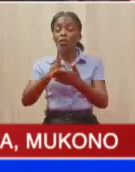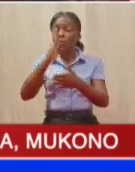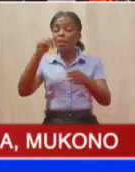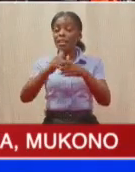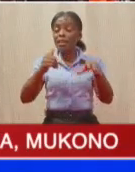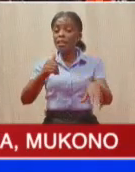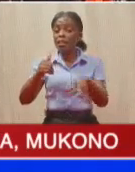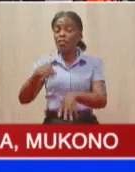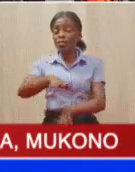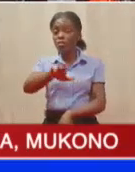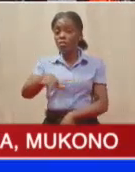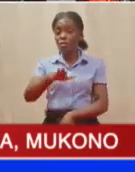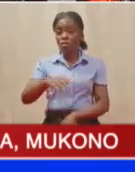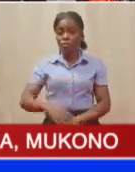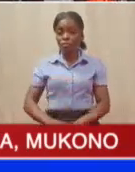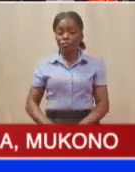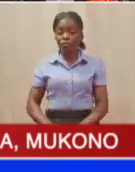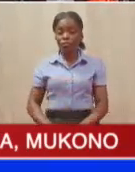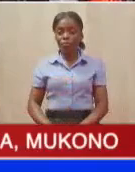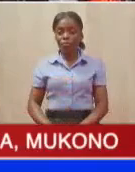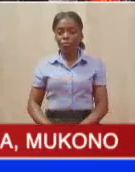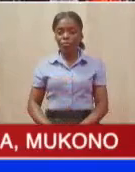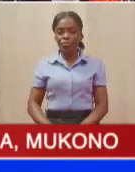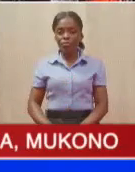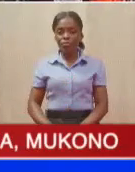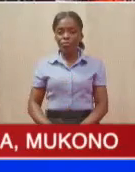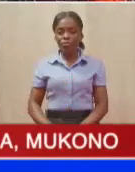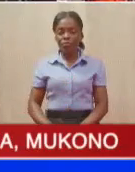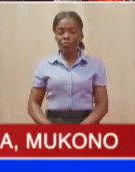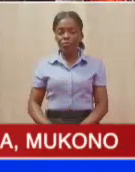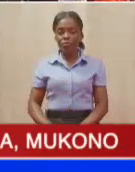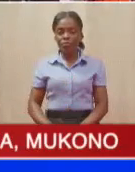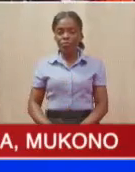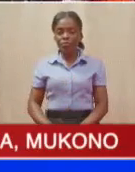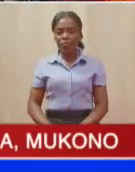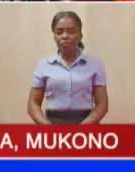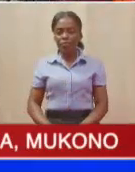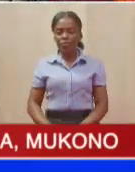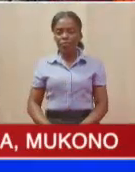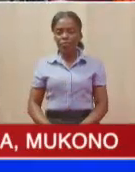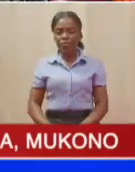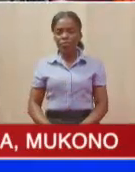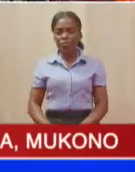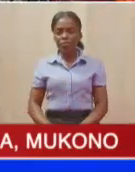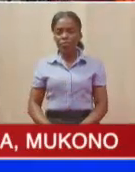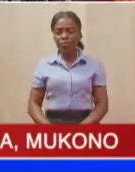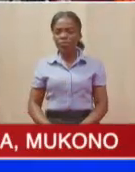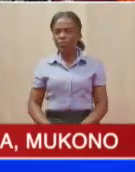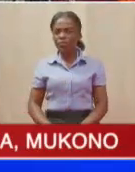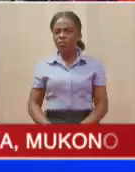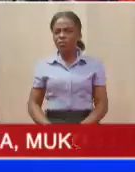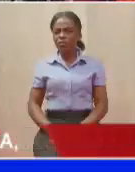miruka gyonna. So okugeza ne empisa ebaddewo eyali ku ssatu wali Mukono era wagenda okulaba paka nakusanga